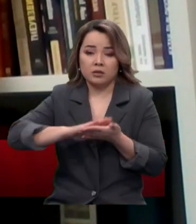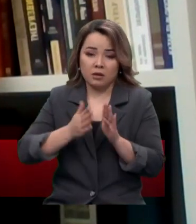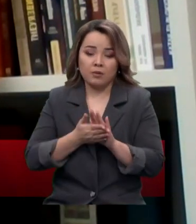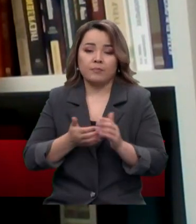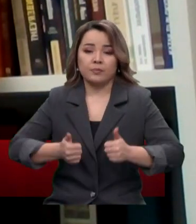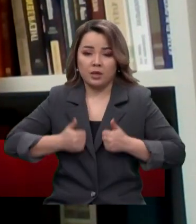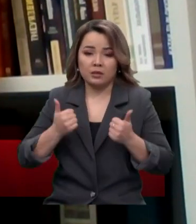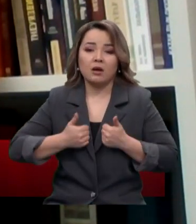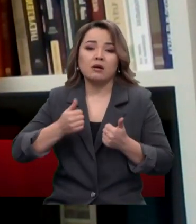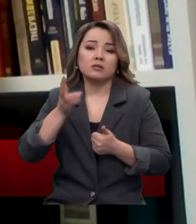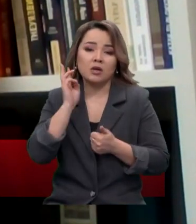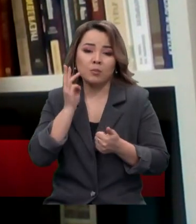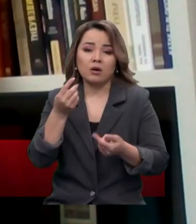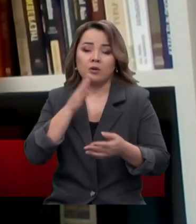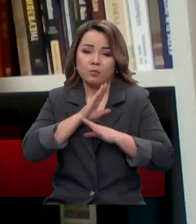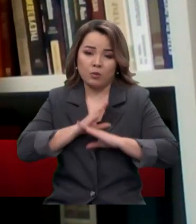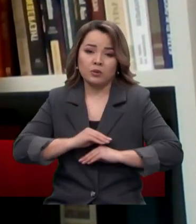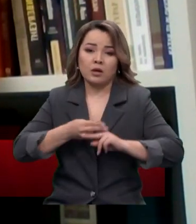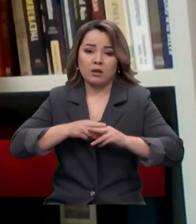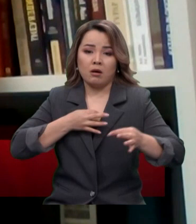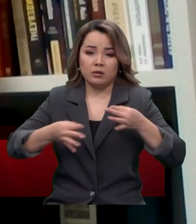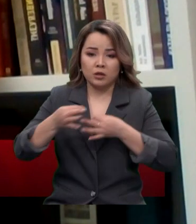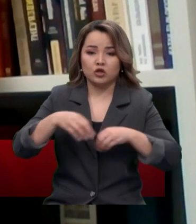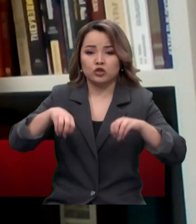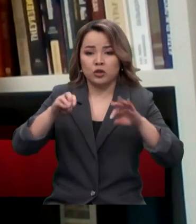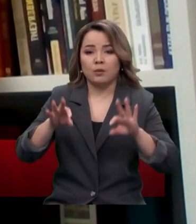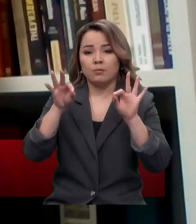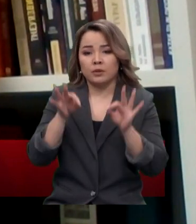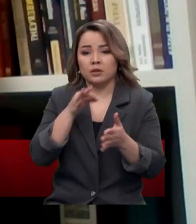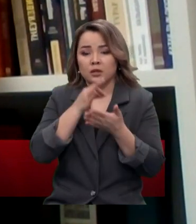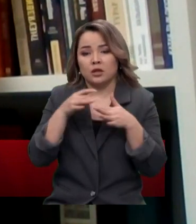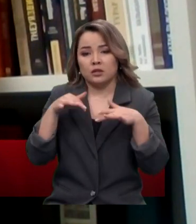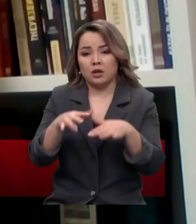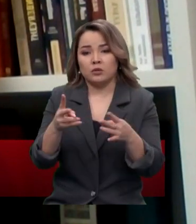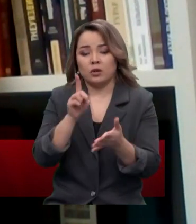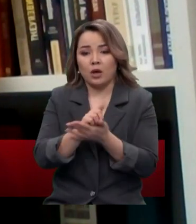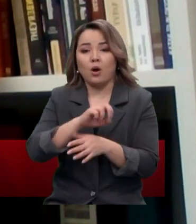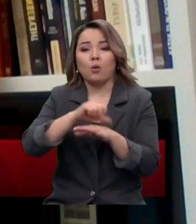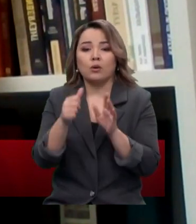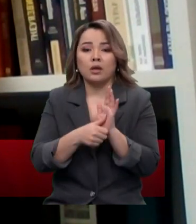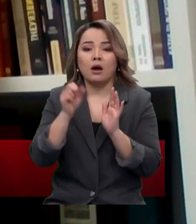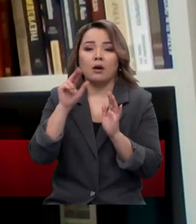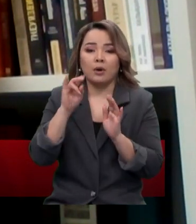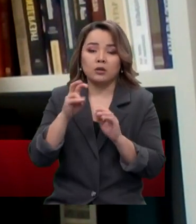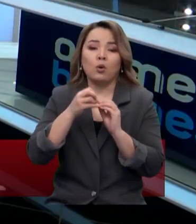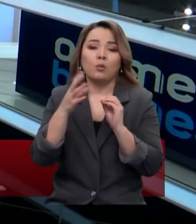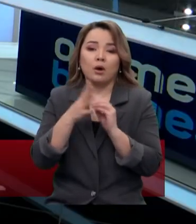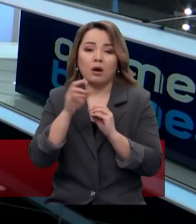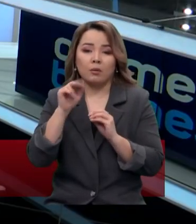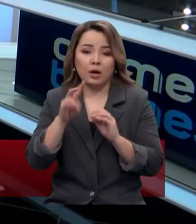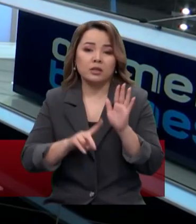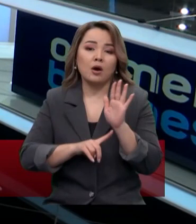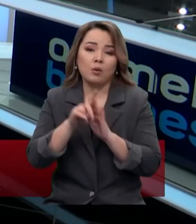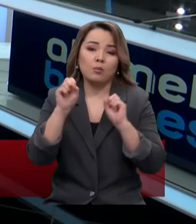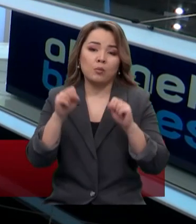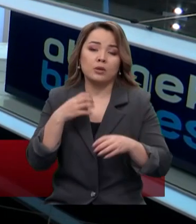барынша дипломатиялық әдіс тәсілдермен шешуге жүгінеді деп ойлаймын. Ал осындай мысалы мәлімдемелер 16 ақпанда, 15 ақпанда басталып